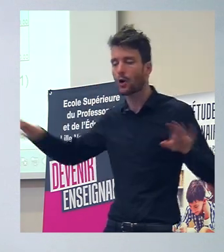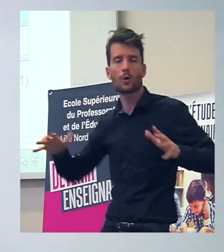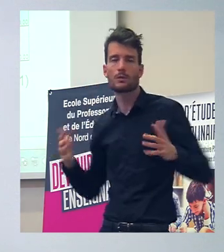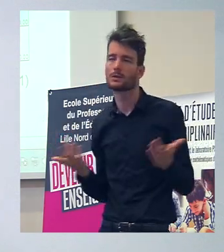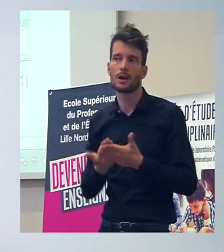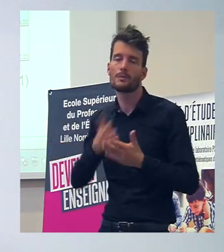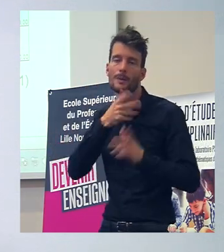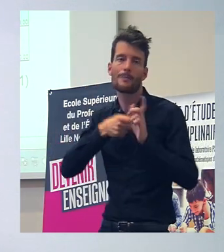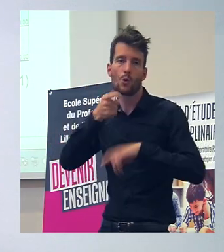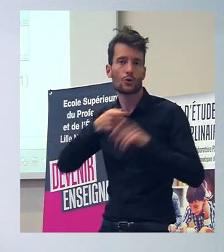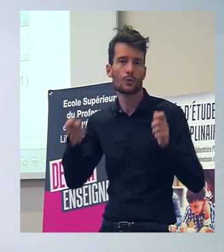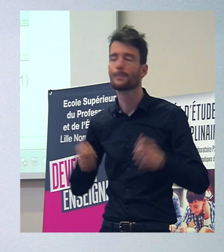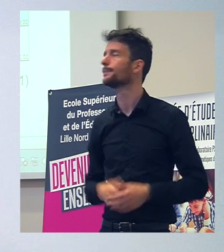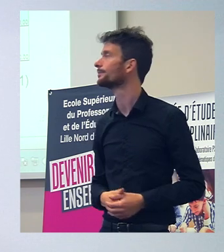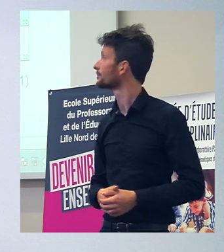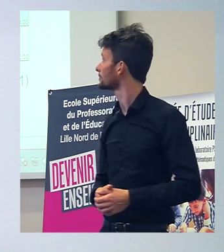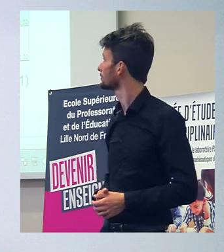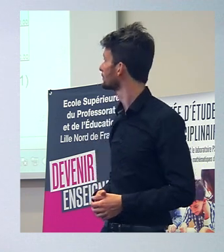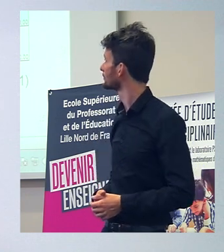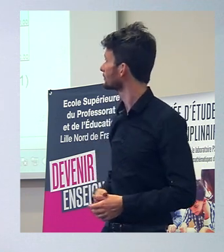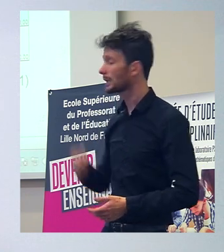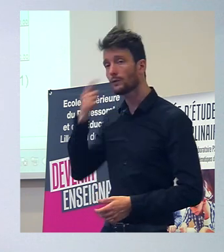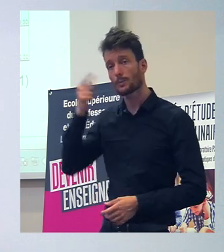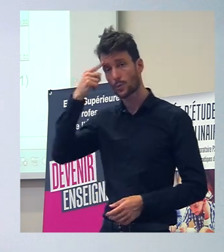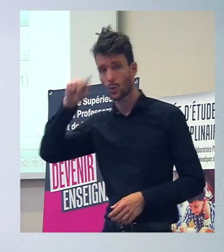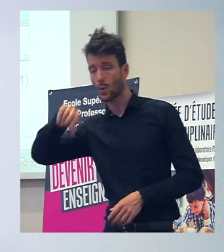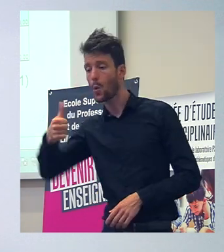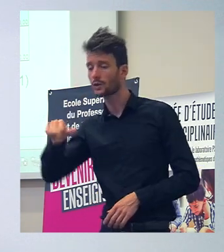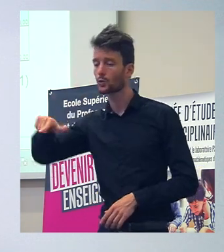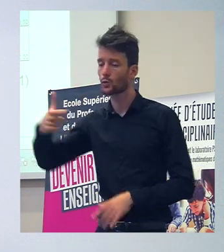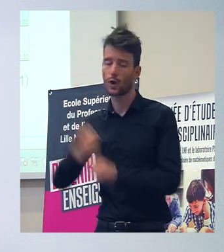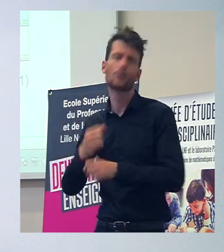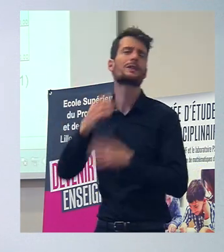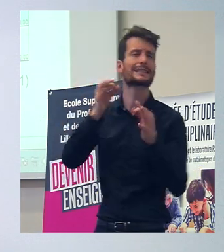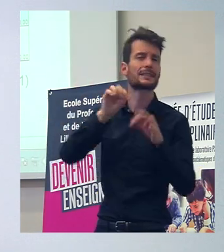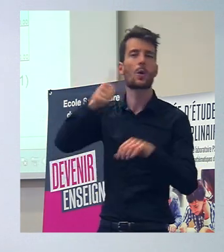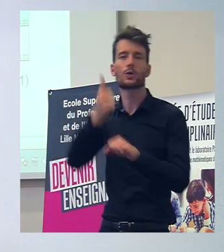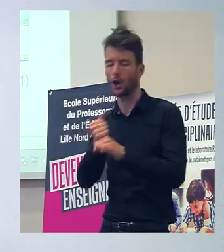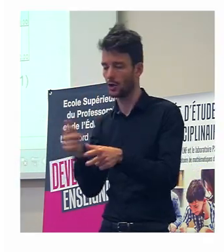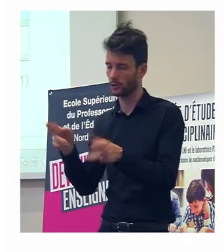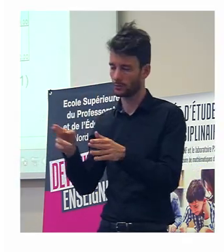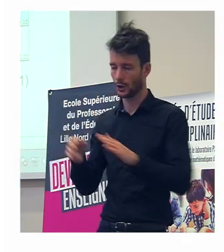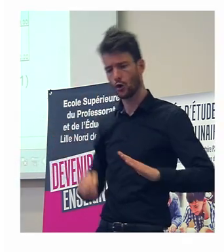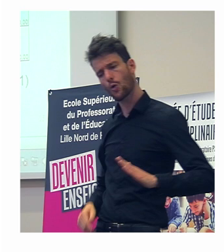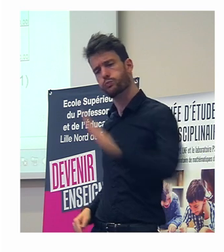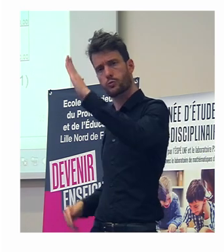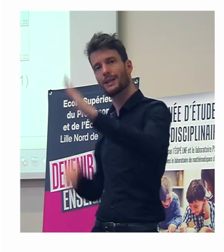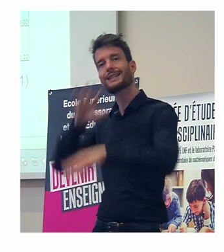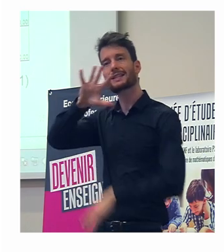Voilà. Mais donc, vous voyez que pour les 11-12 ans, 10-11 ans, la croissance est plus forte